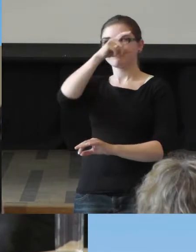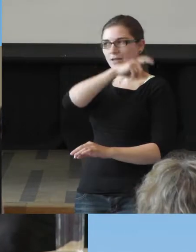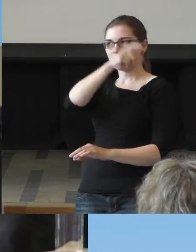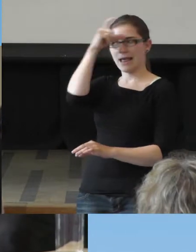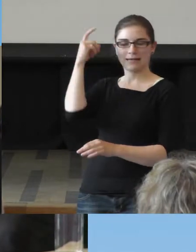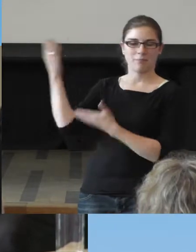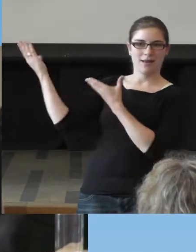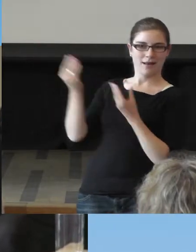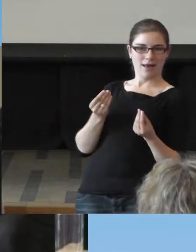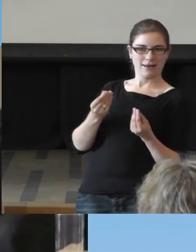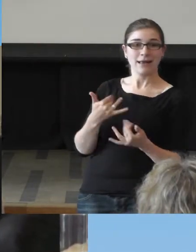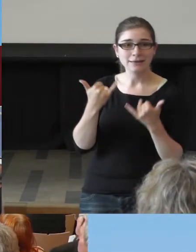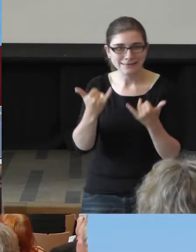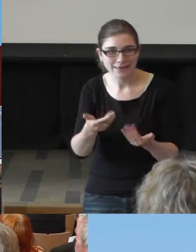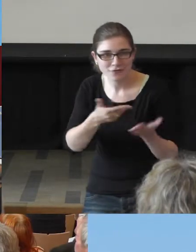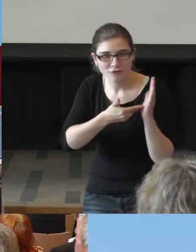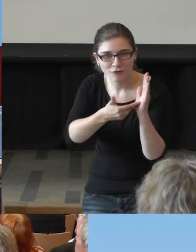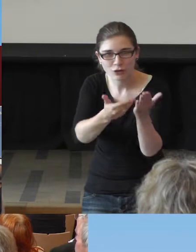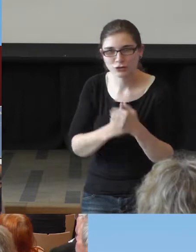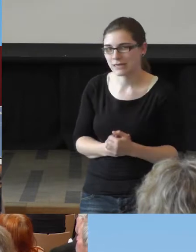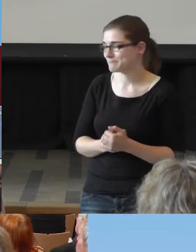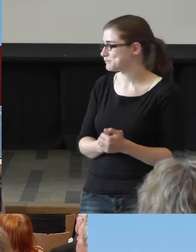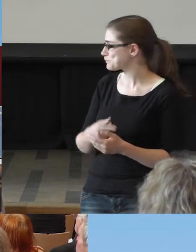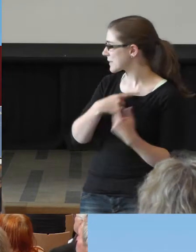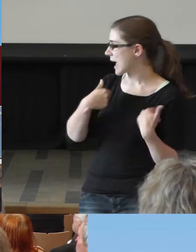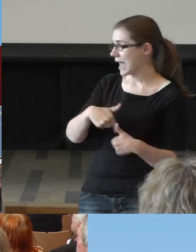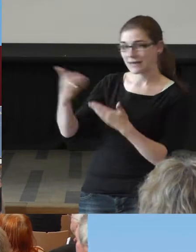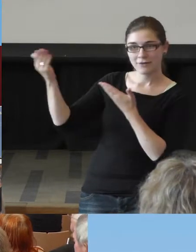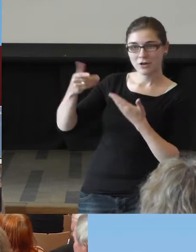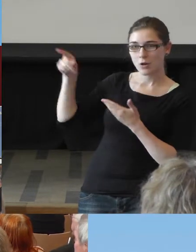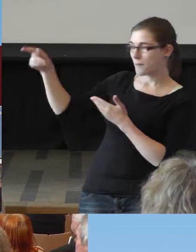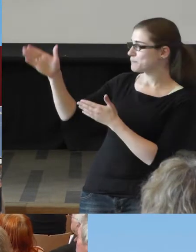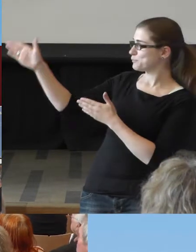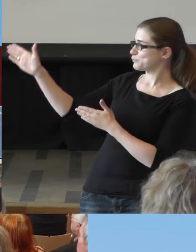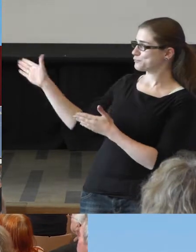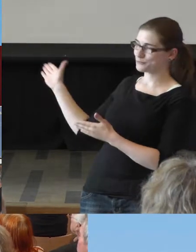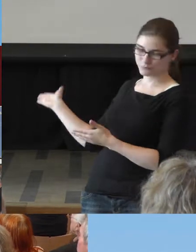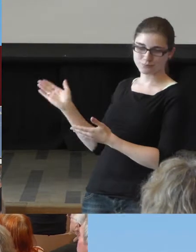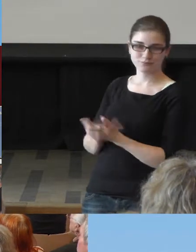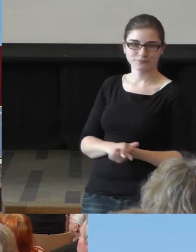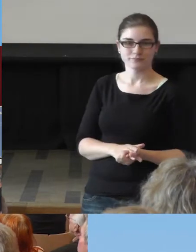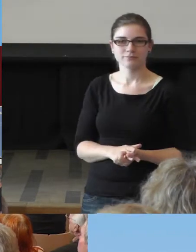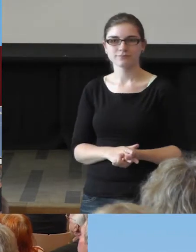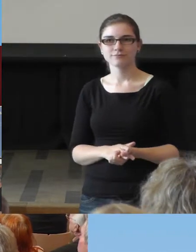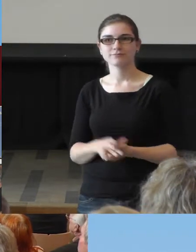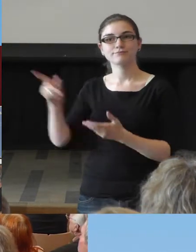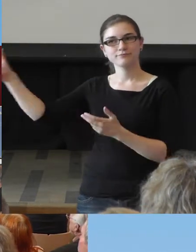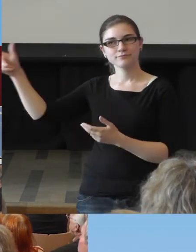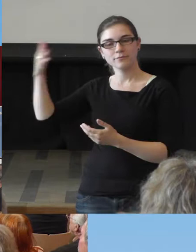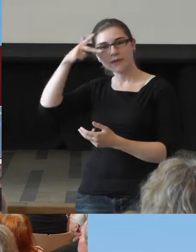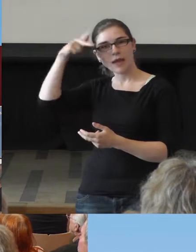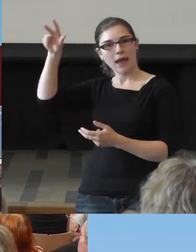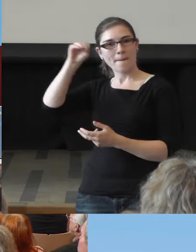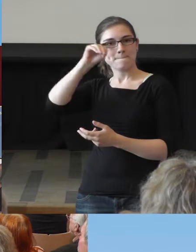eingeladen. Die möchte ich Ihnen gerne vorstellen. Begrüßen Sie mit mir von links nach rechts den Herrn